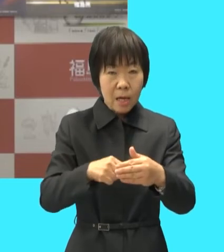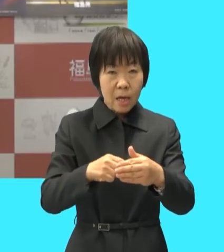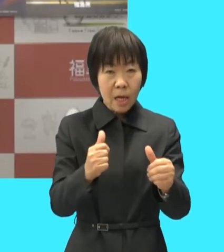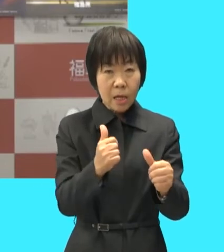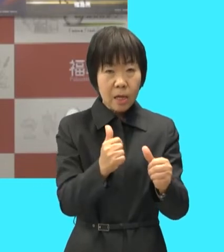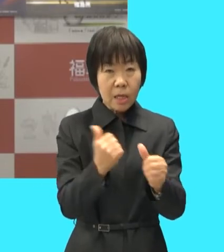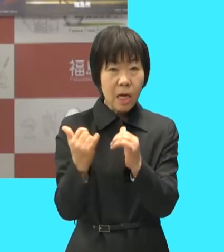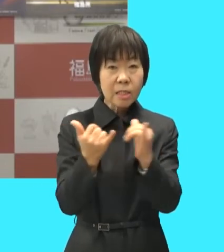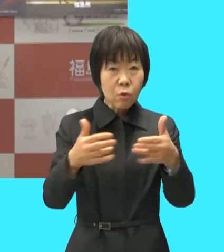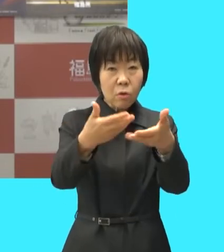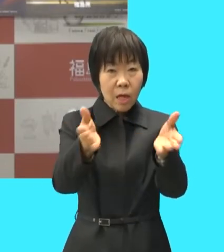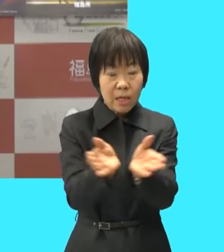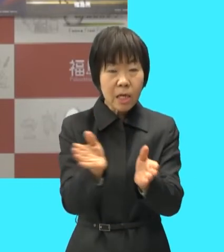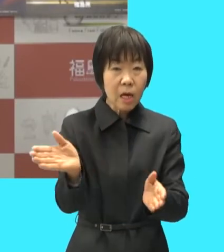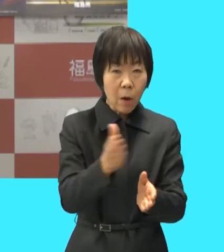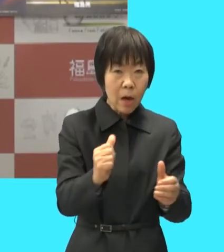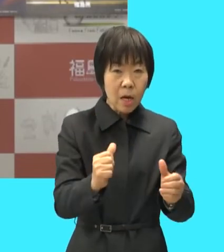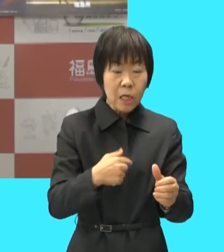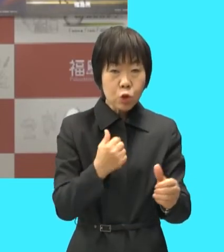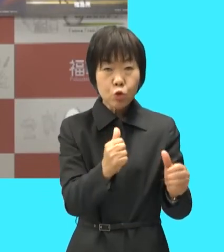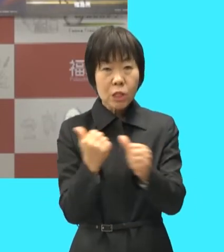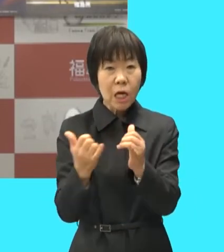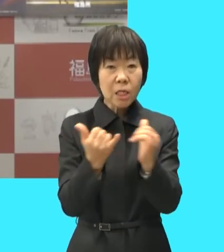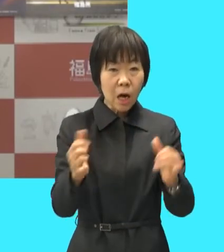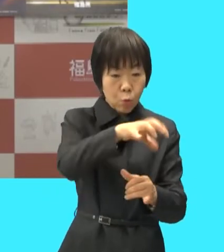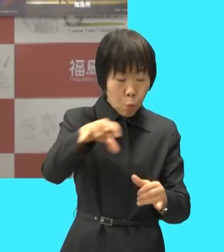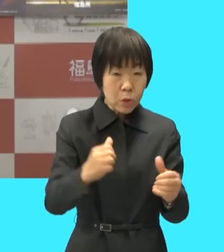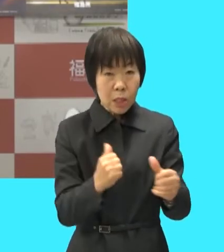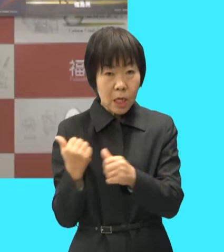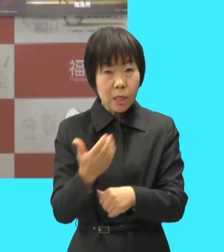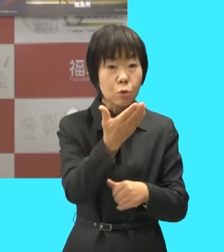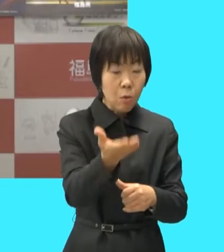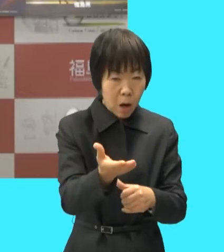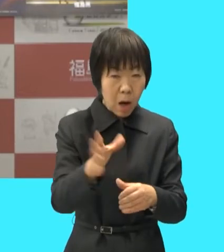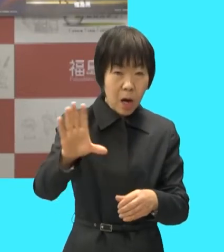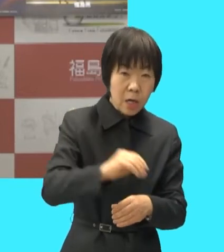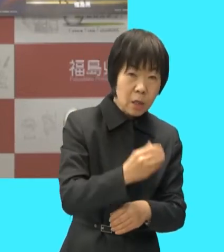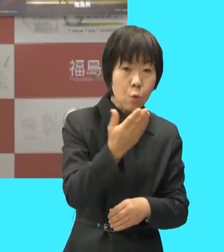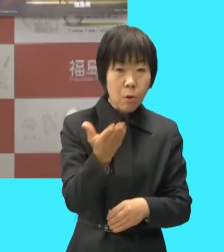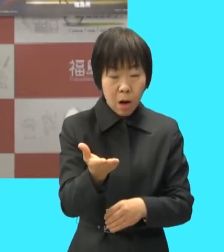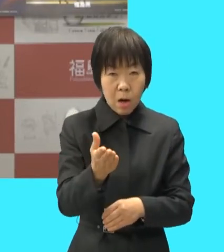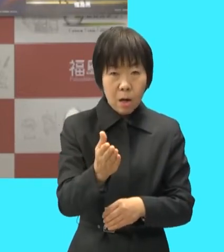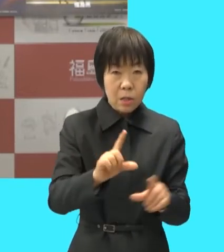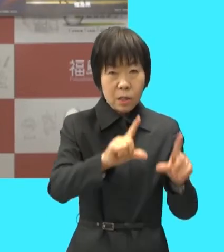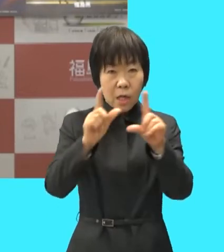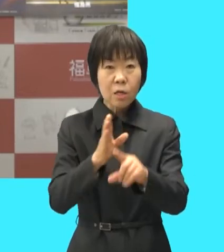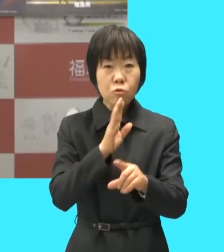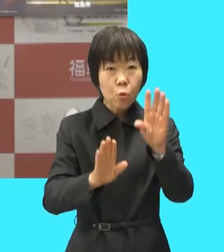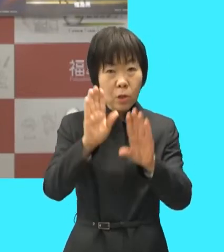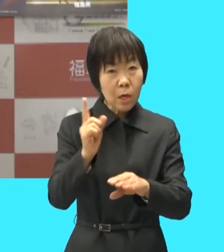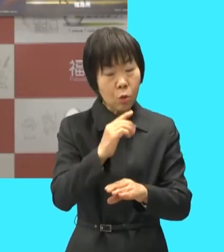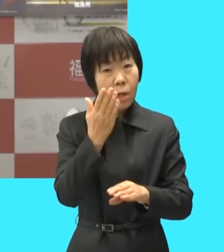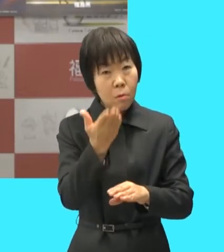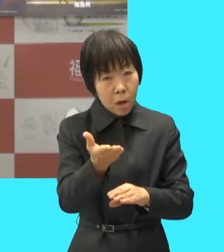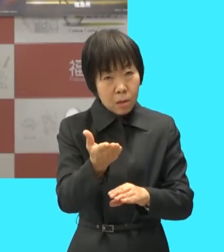者の団体からは、その自主避難者が例えばどこへ避難をしているのか、または戻ったのか、そして生活の実態がどうなのかというのを